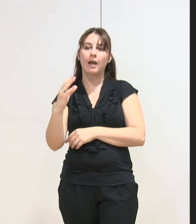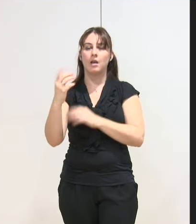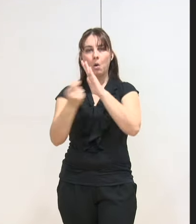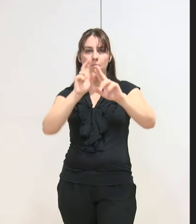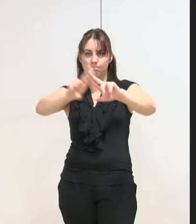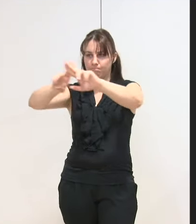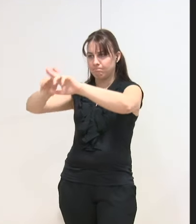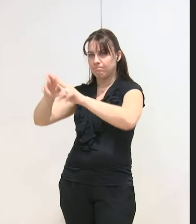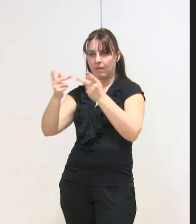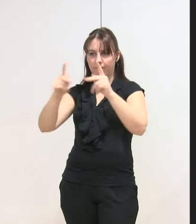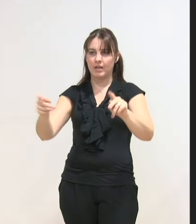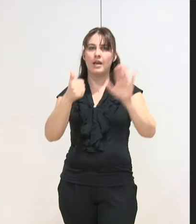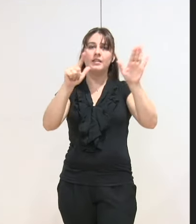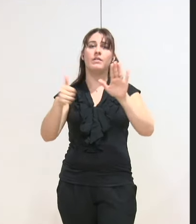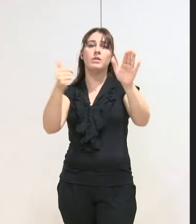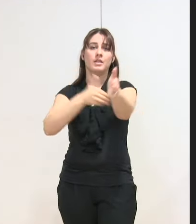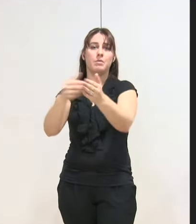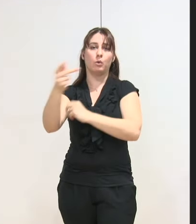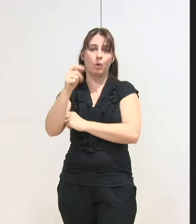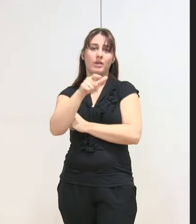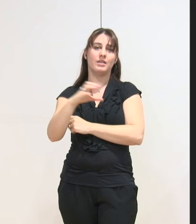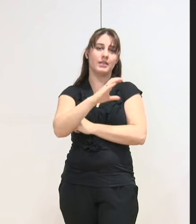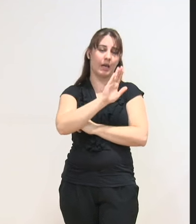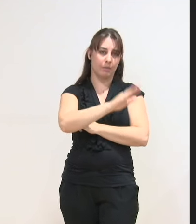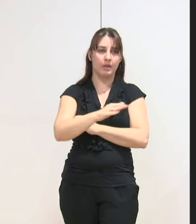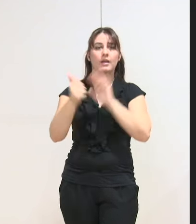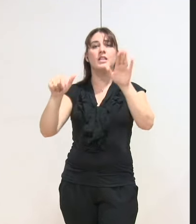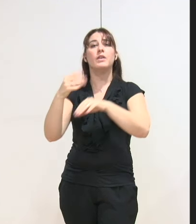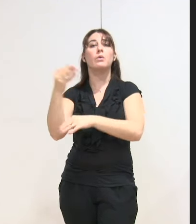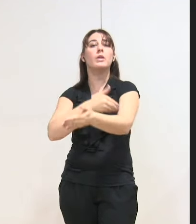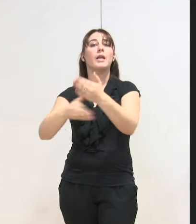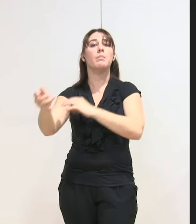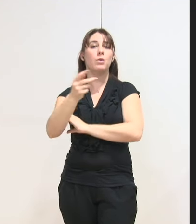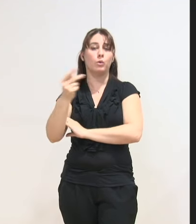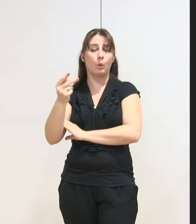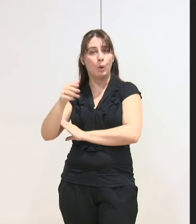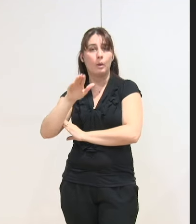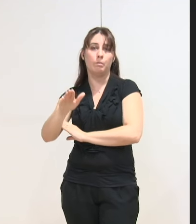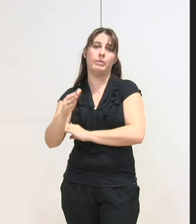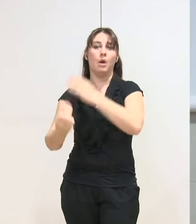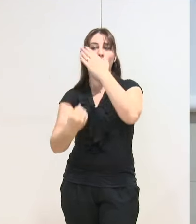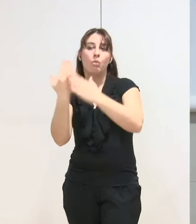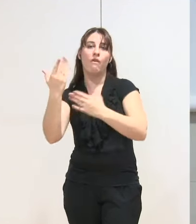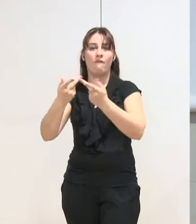urbain 6,6 million d'euros pour les AC et 4,6 millions d'euros pour le renouvellement